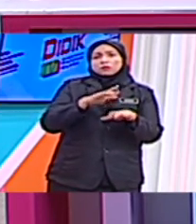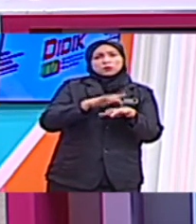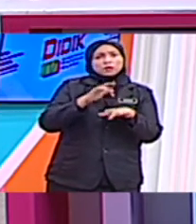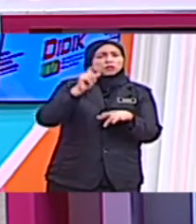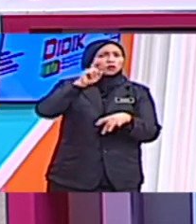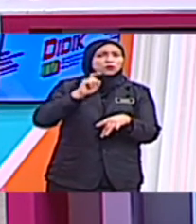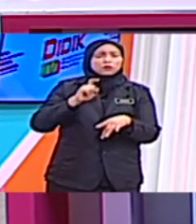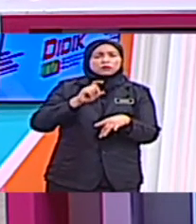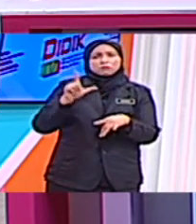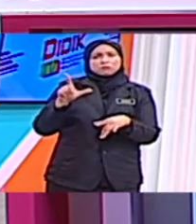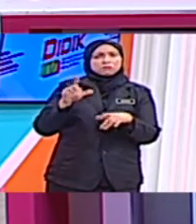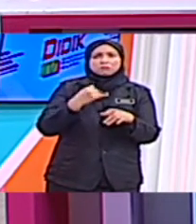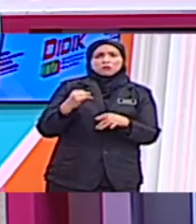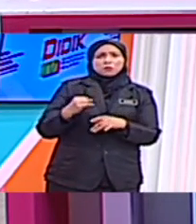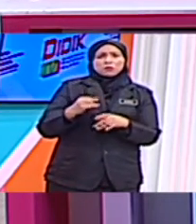mana?